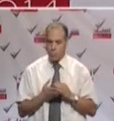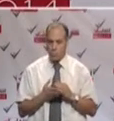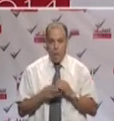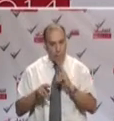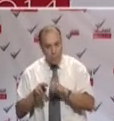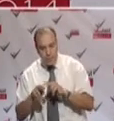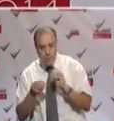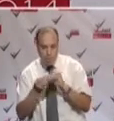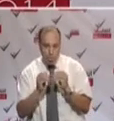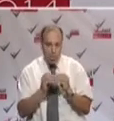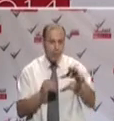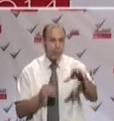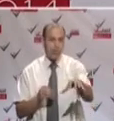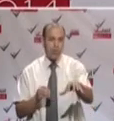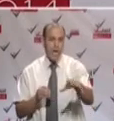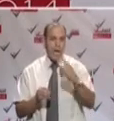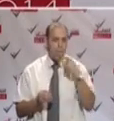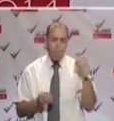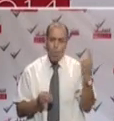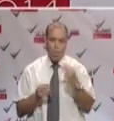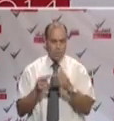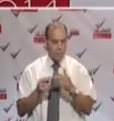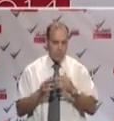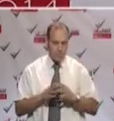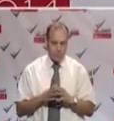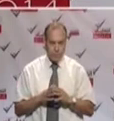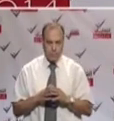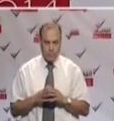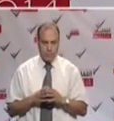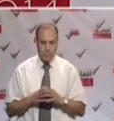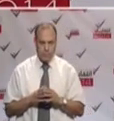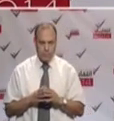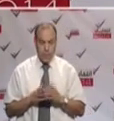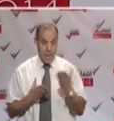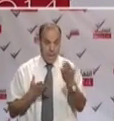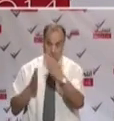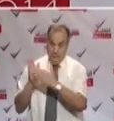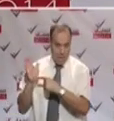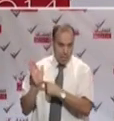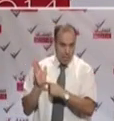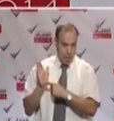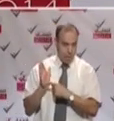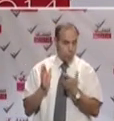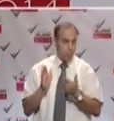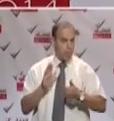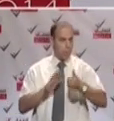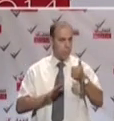ومعالجة مشاكل الجهة في جميع المستويات. هذه القائمة